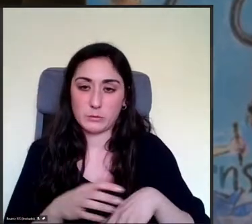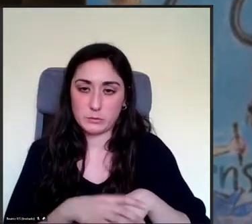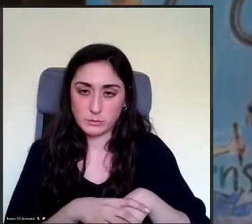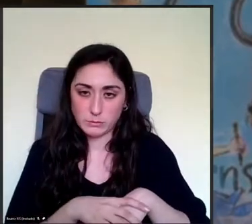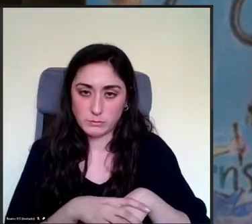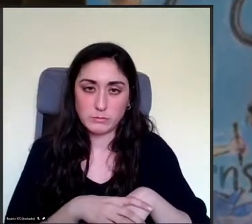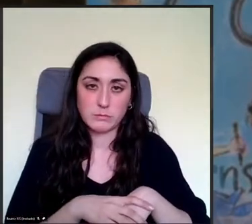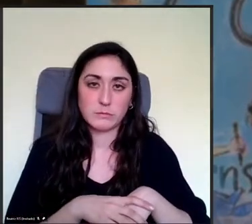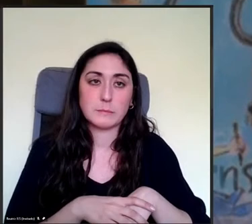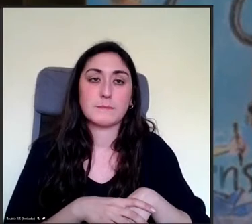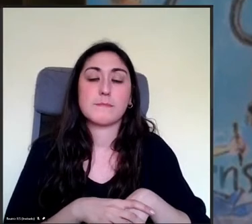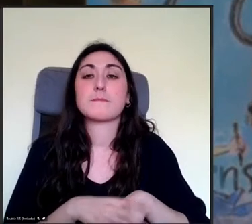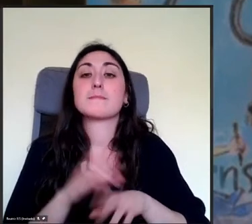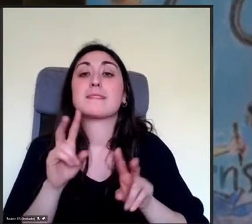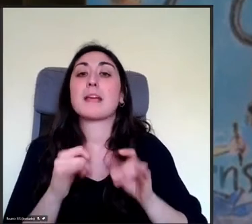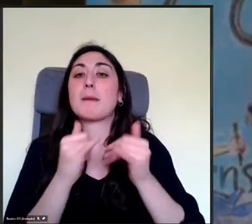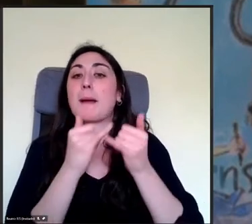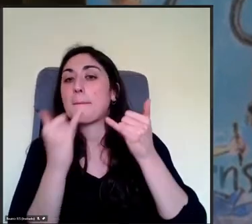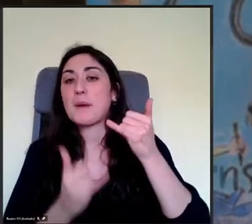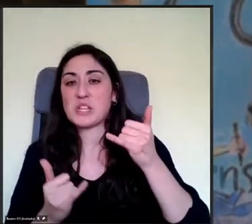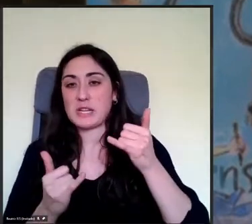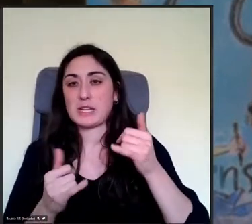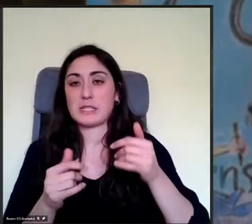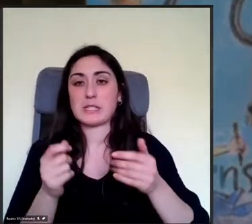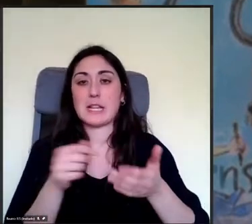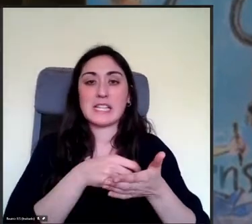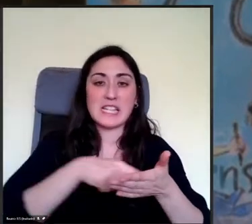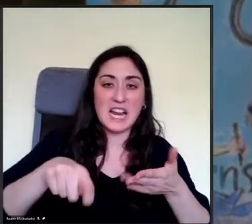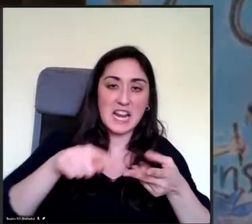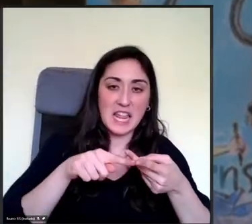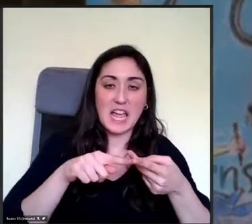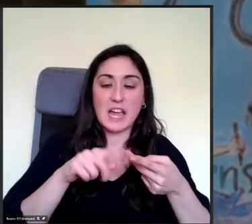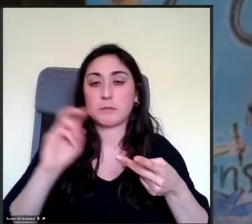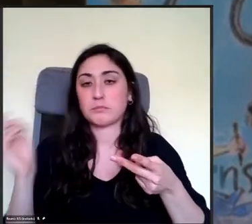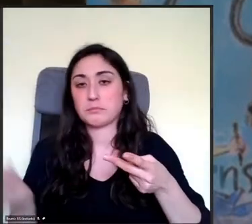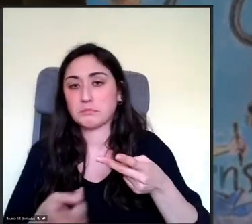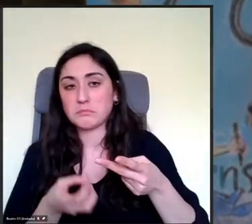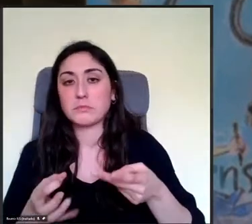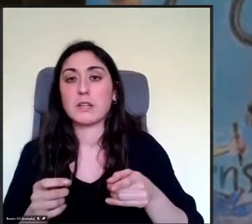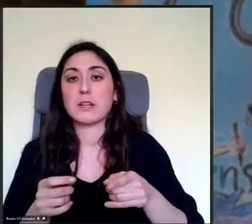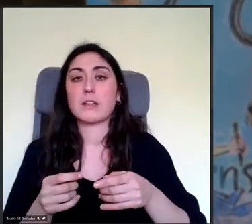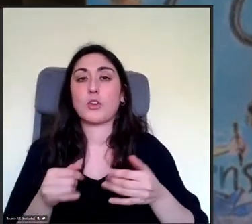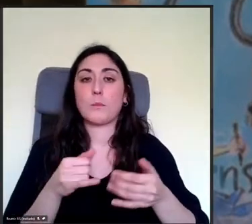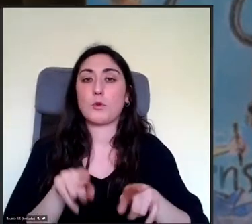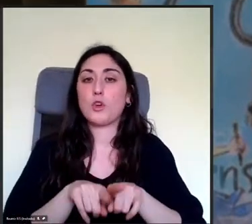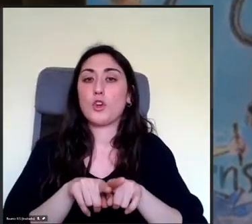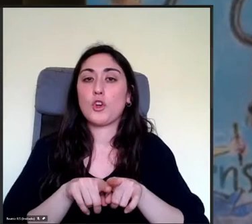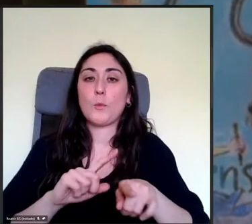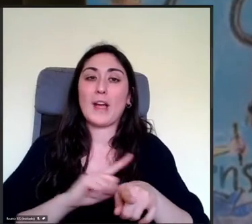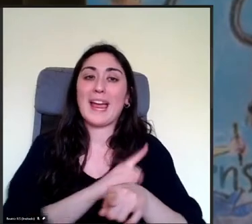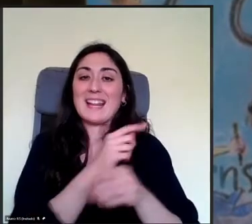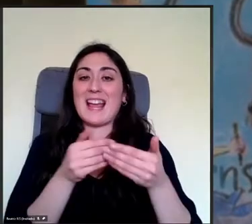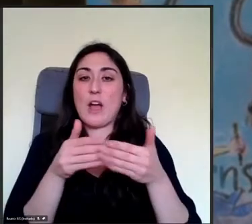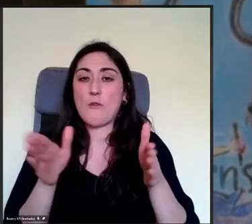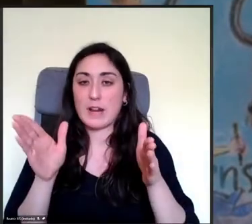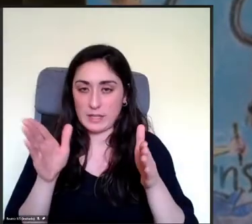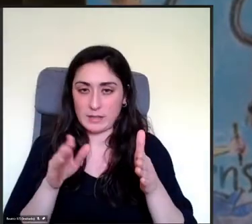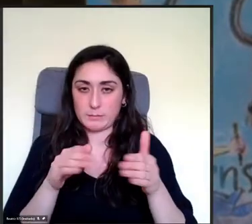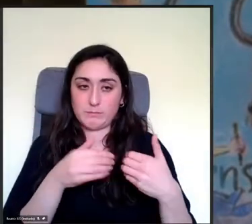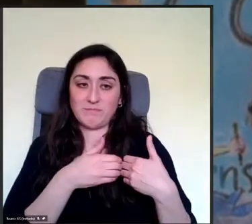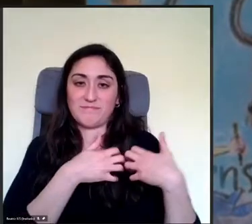les escletxes digitals, les escletxes són ferides obertes i cal tancar-les. Cal erradicar l'escletxa